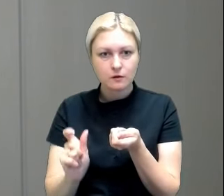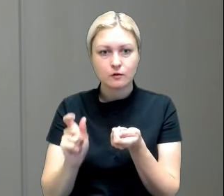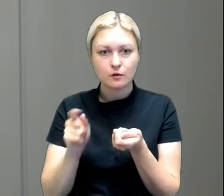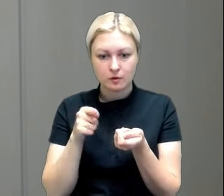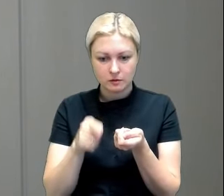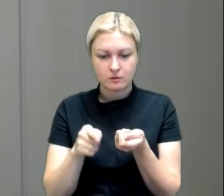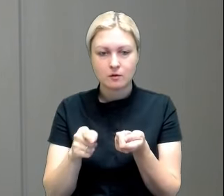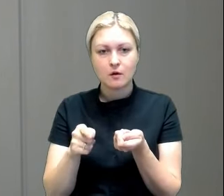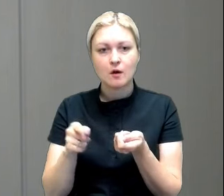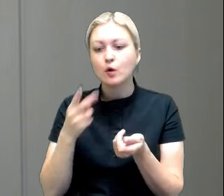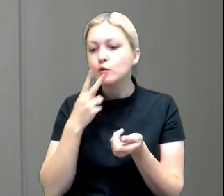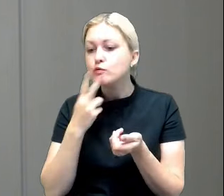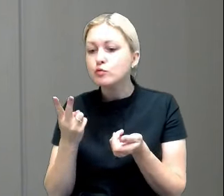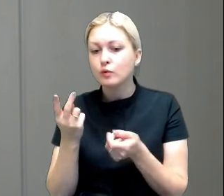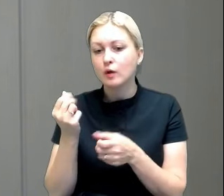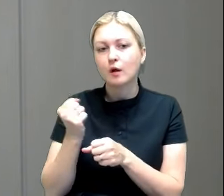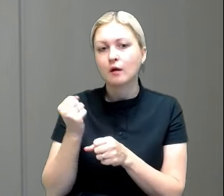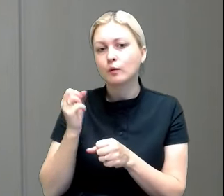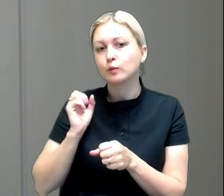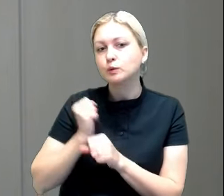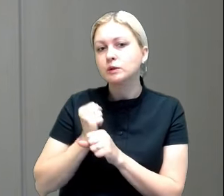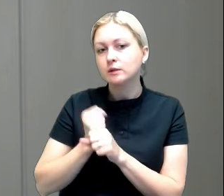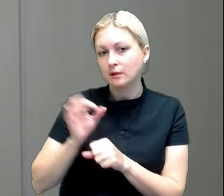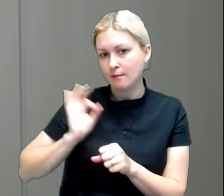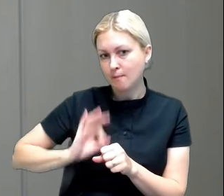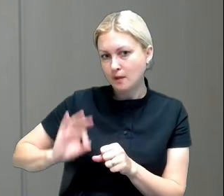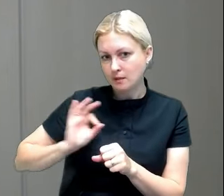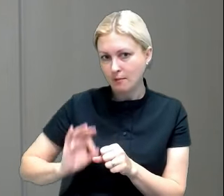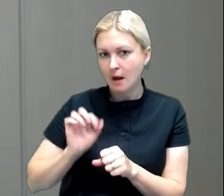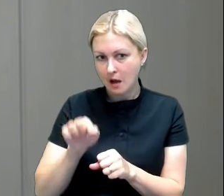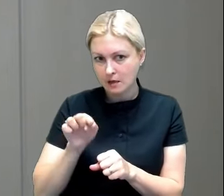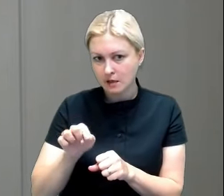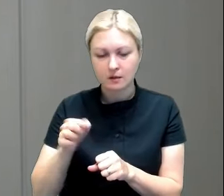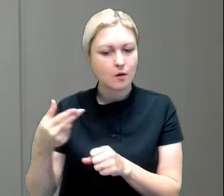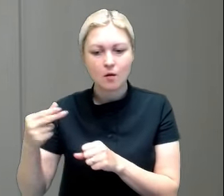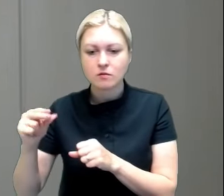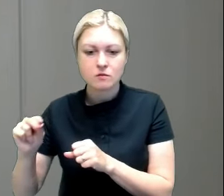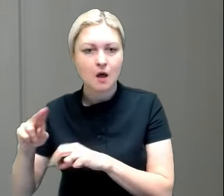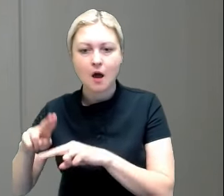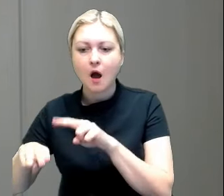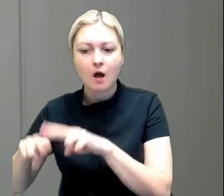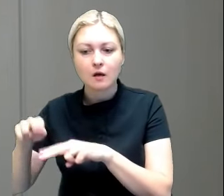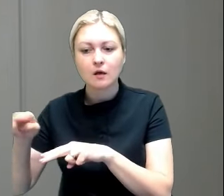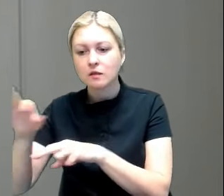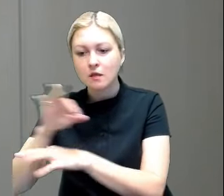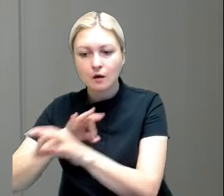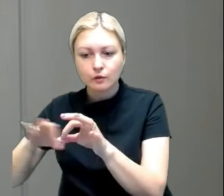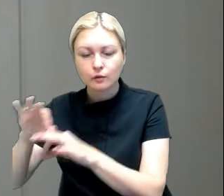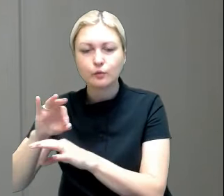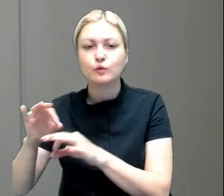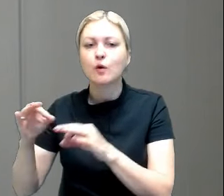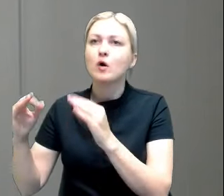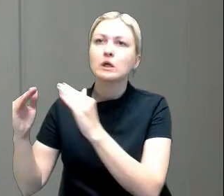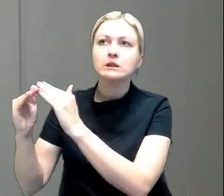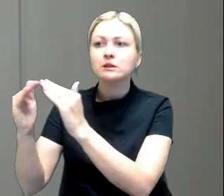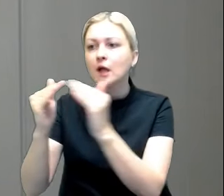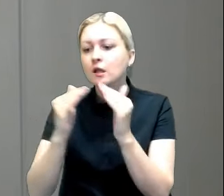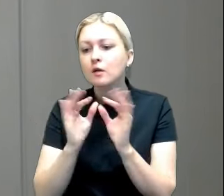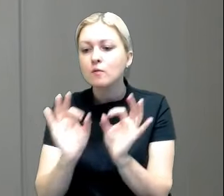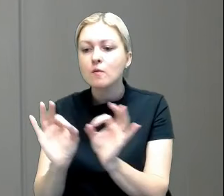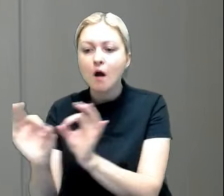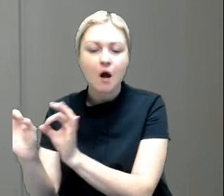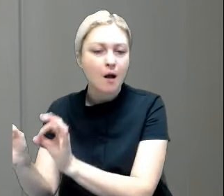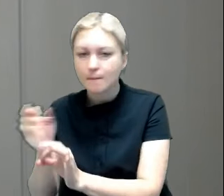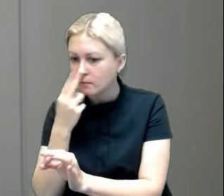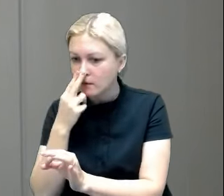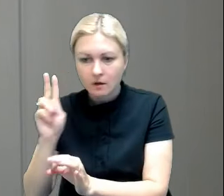pelningumui užstatymo tankinimui ir intensyvumui o ne architektūrinei kokybei statinių derinimui su istorin aplinka ir kultūros paveldo